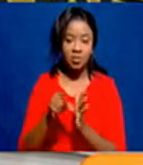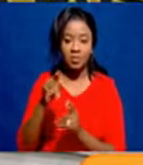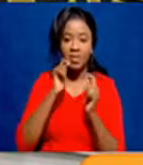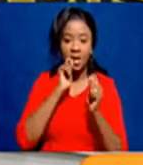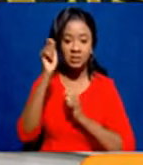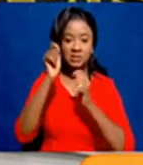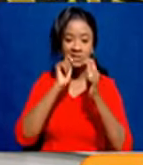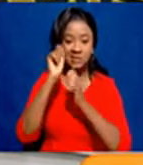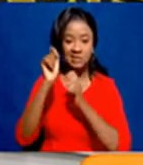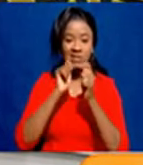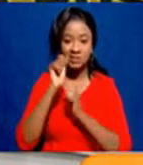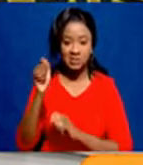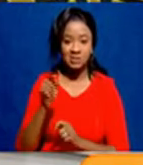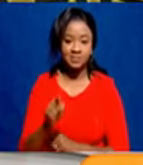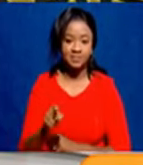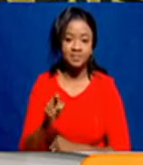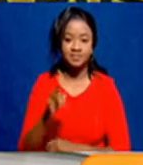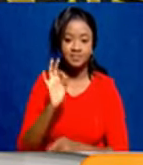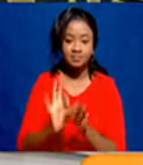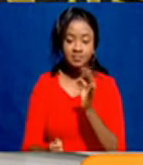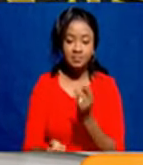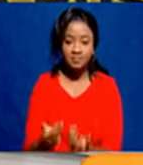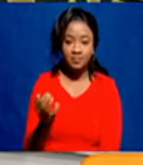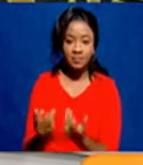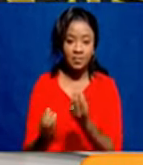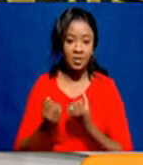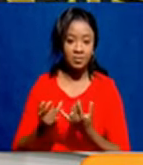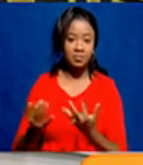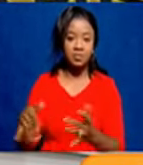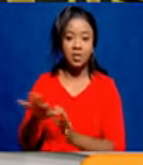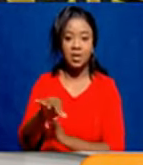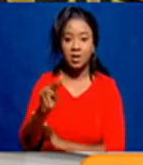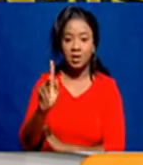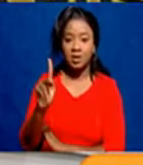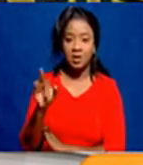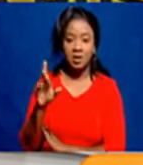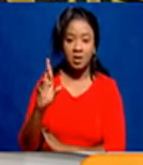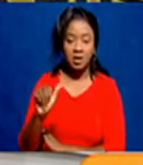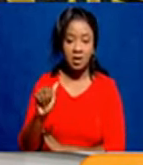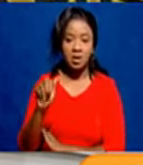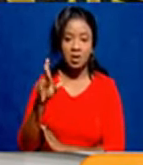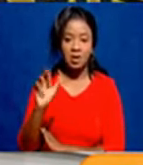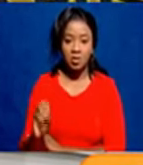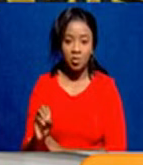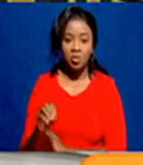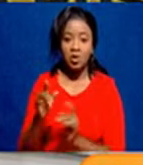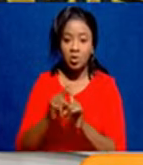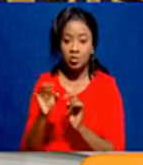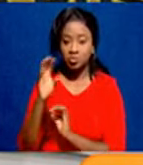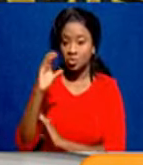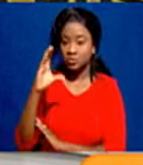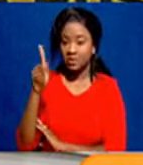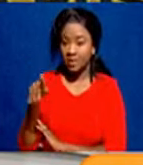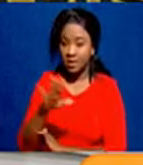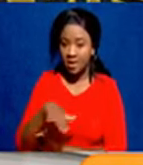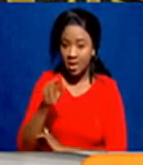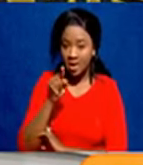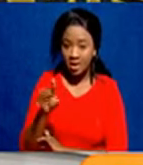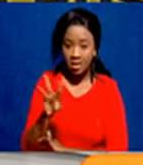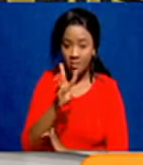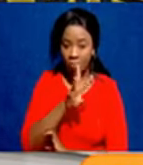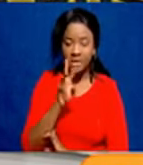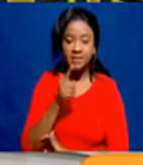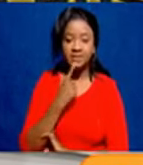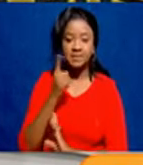baada ya shamba la miwa kuteketezwa katika mpaka wa Nkararo Enoretet. Na OCPD wa eneo la Transmara West Jamblek